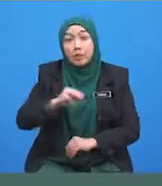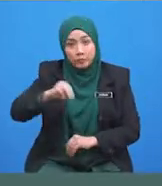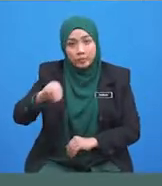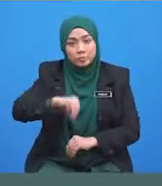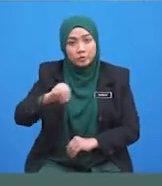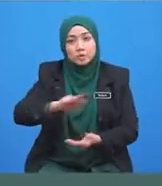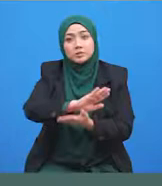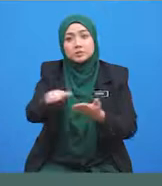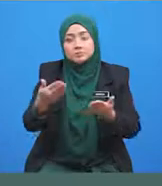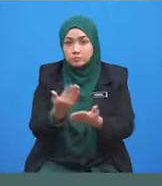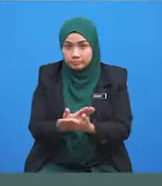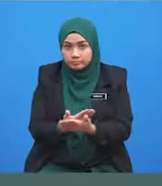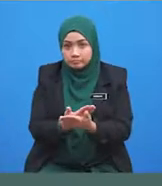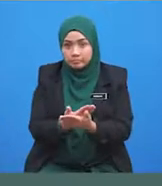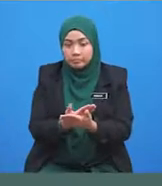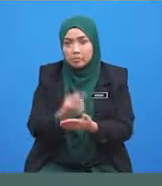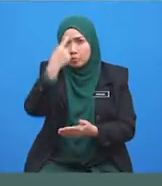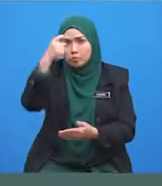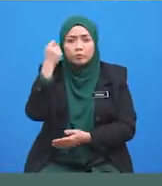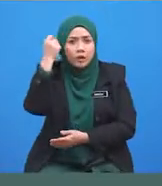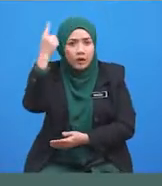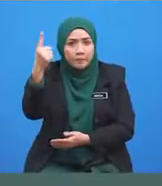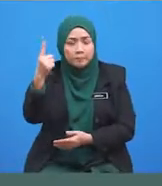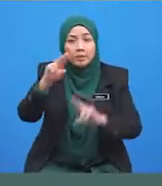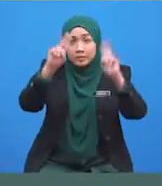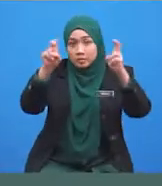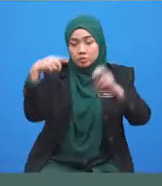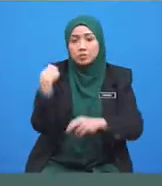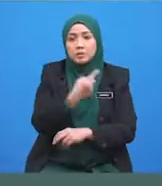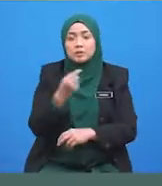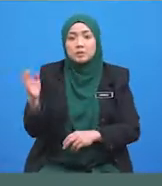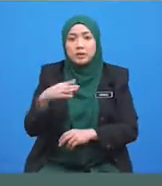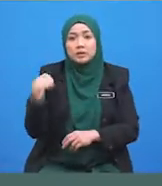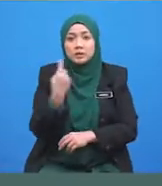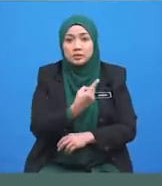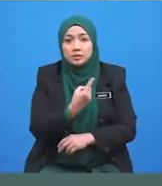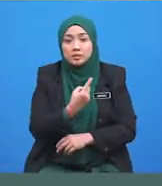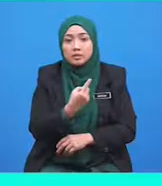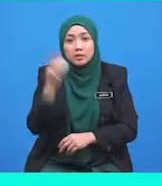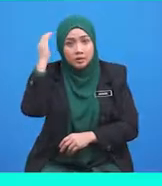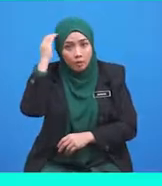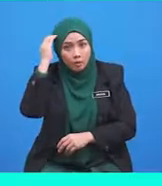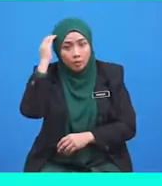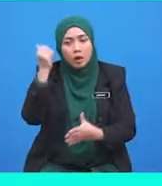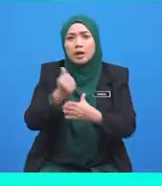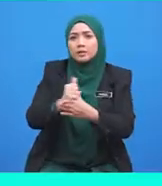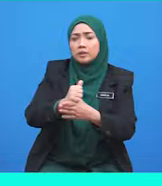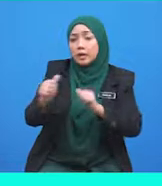Murid-murid sekalian, untuk memahami tajuk kita kali ini, marilah kita sama-sama mengetahui